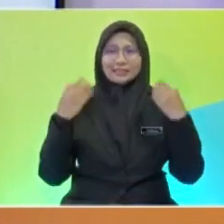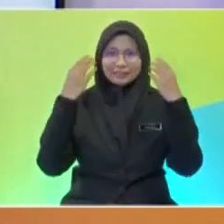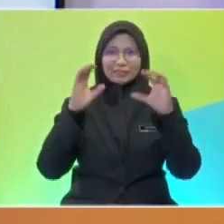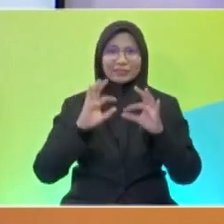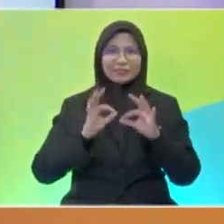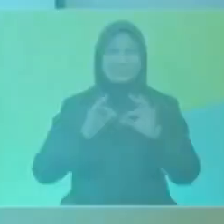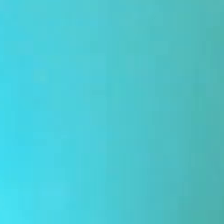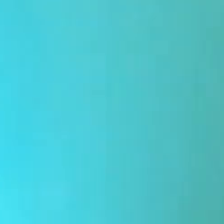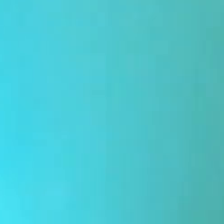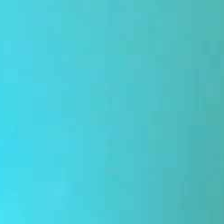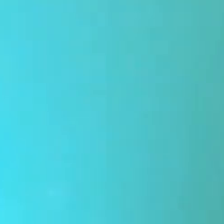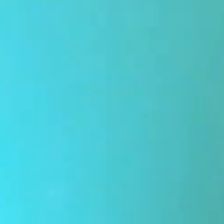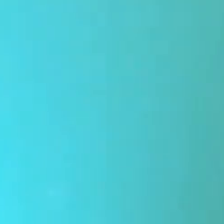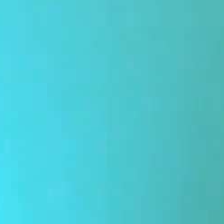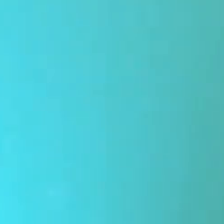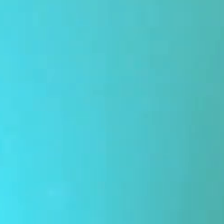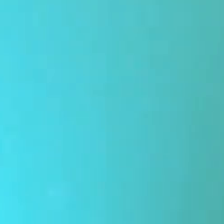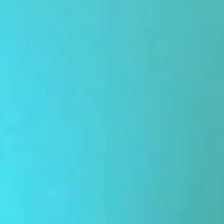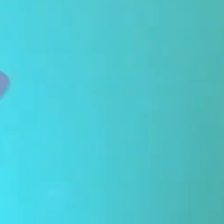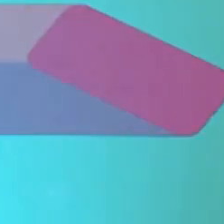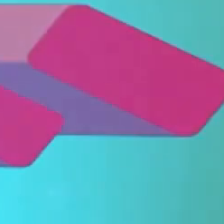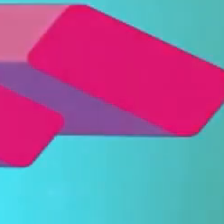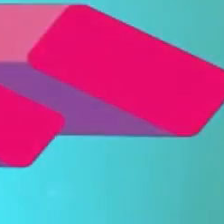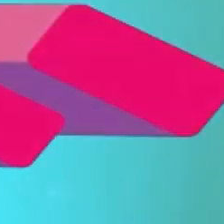isyarat yaitu cegukan Dina Assalamualaikum